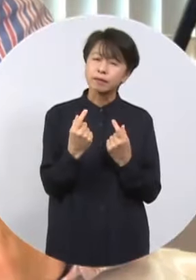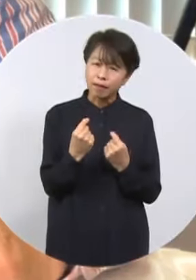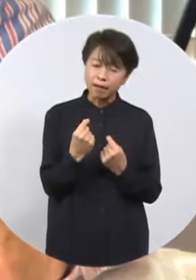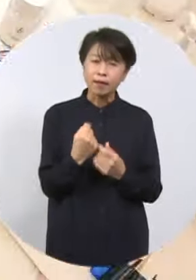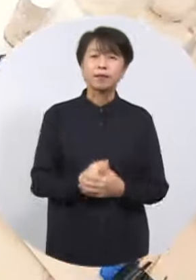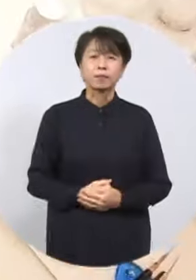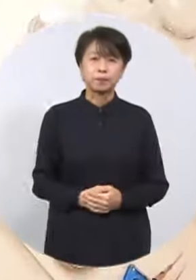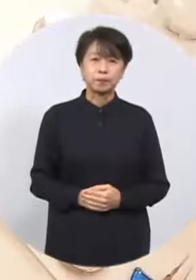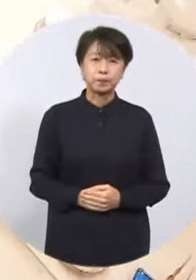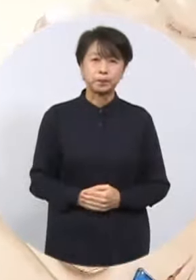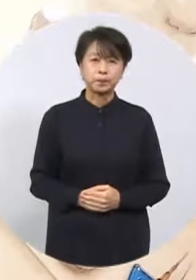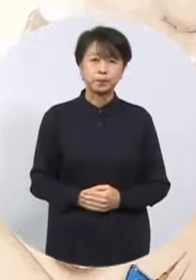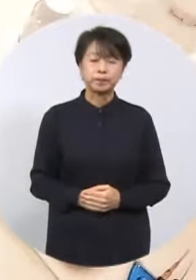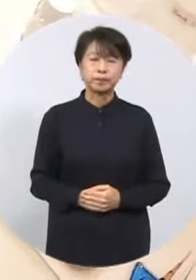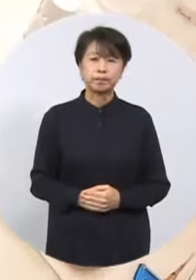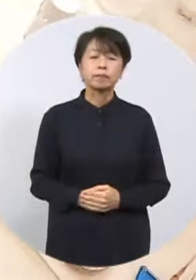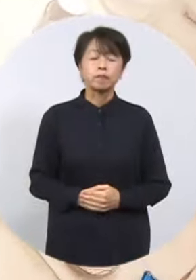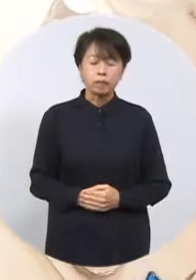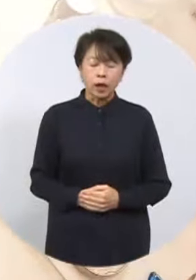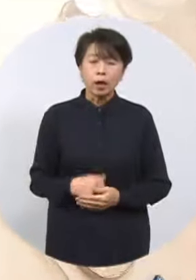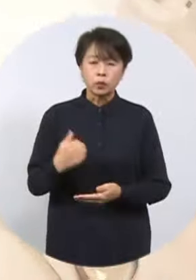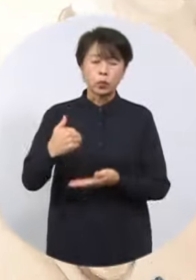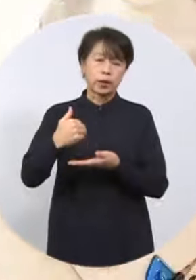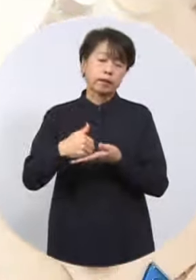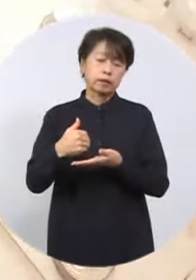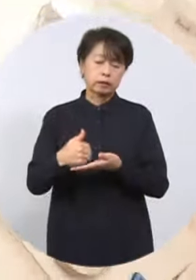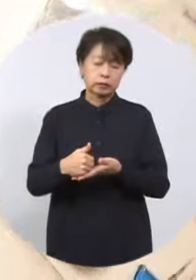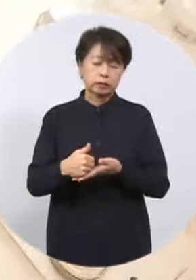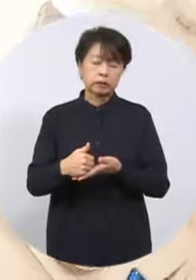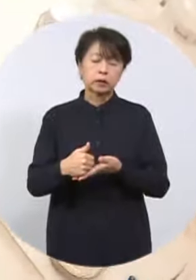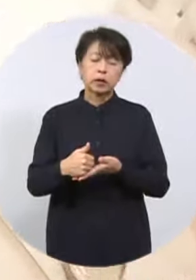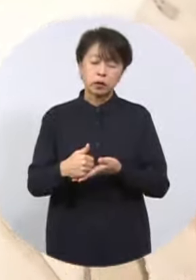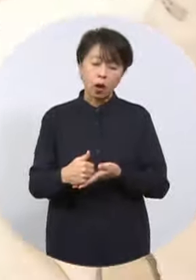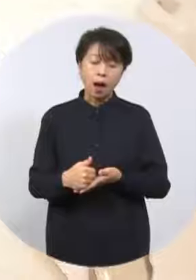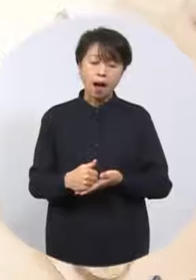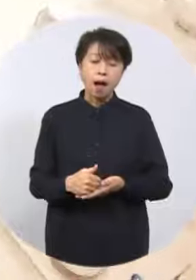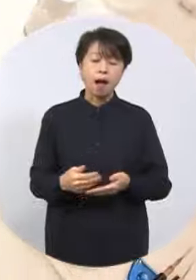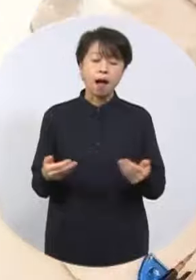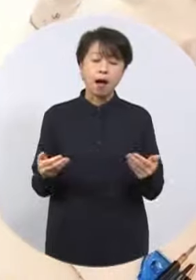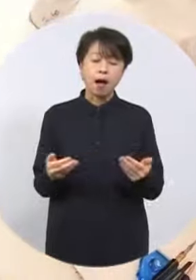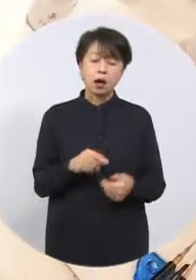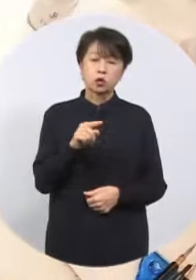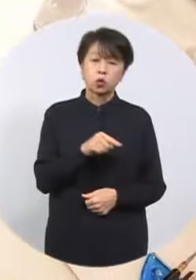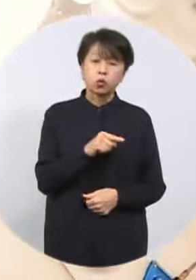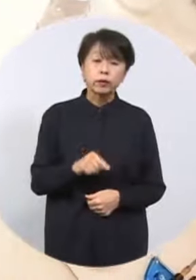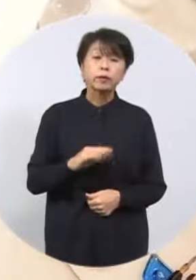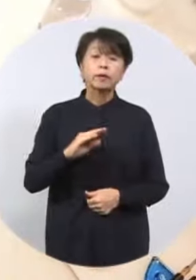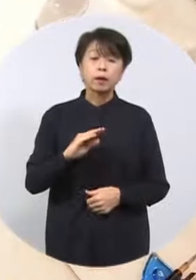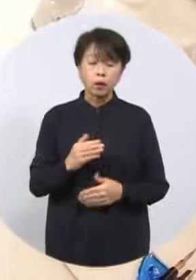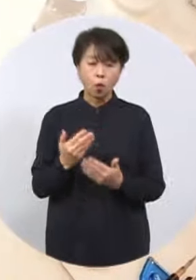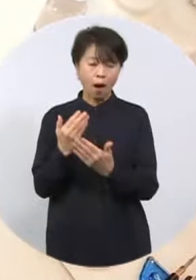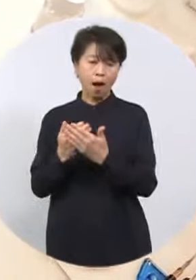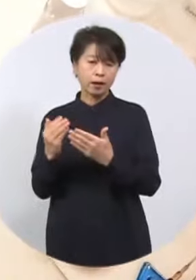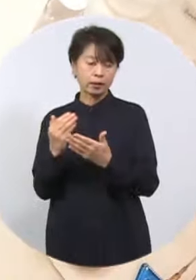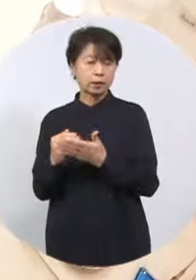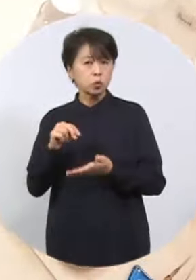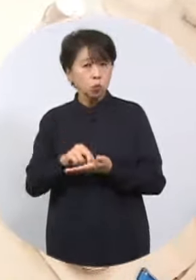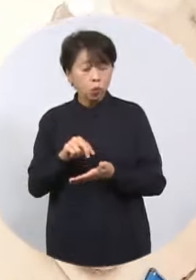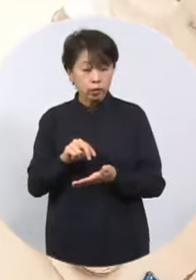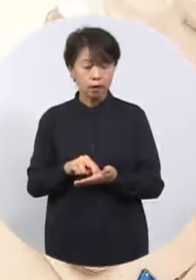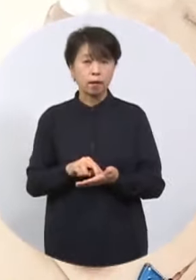はい、だからそういうのをお話を聞いてると、うん、やっぱり職人でありながらアーティストと